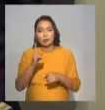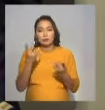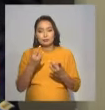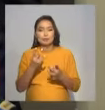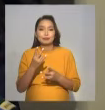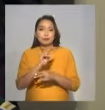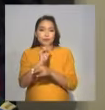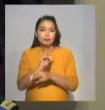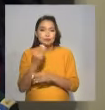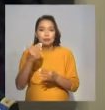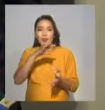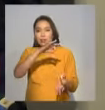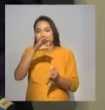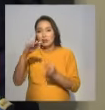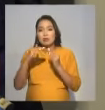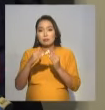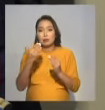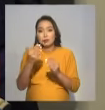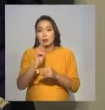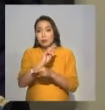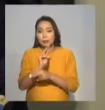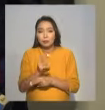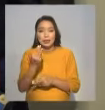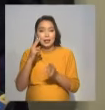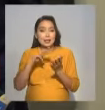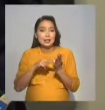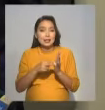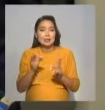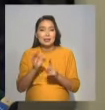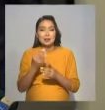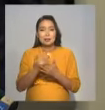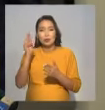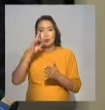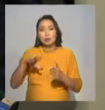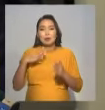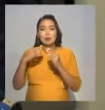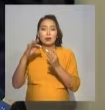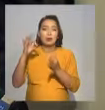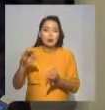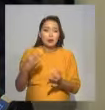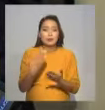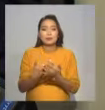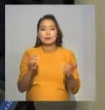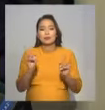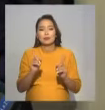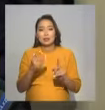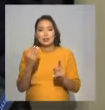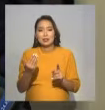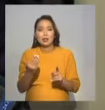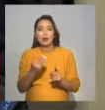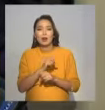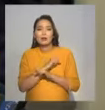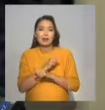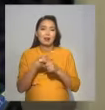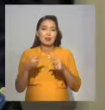действующих объектов. Вот сегодня мы с вами открыли бывшее здание учебного корпуса частного университета «Кайнар», которые поняли, что развивать